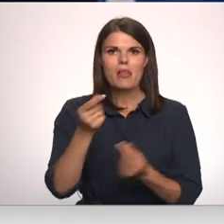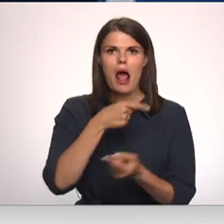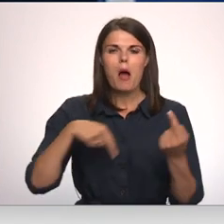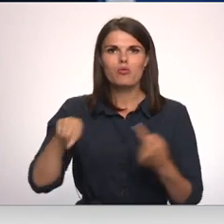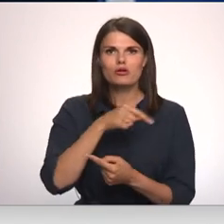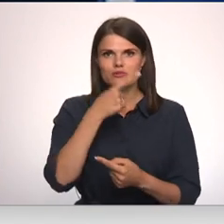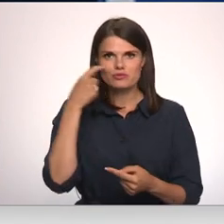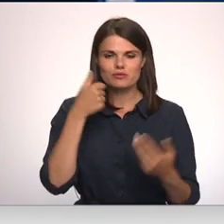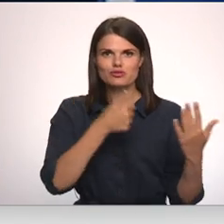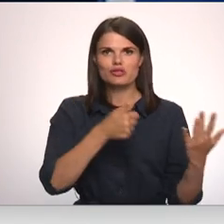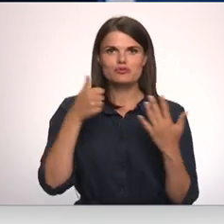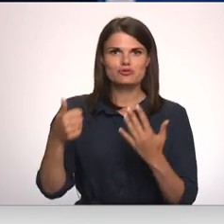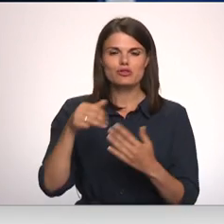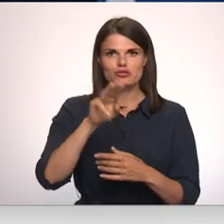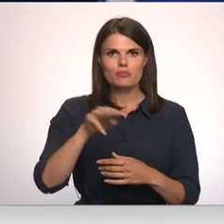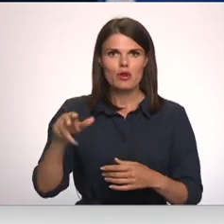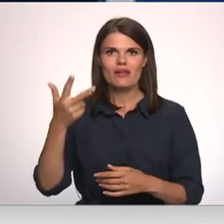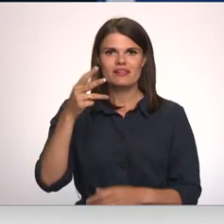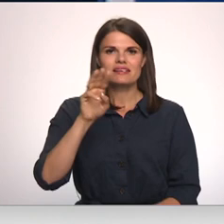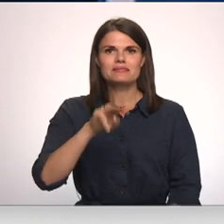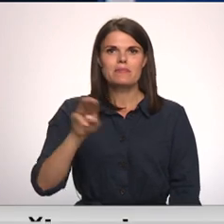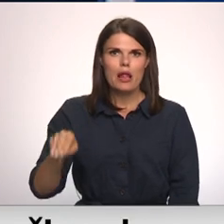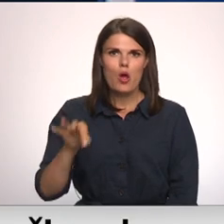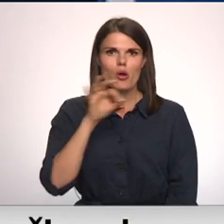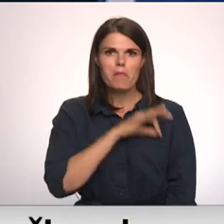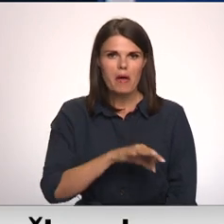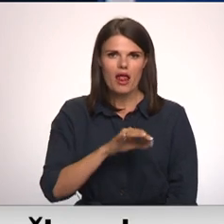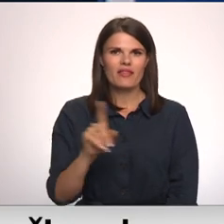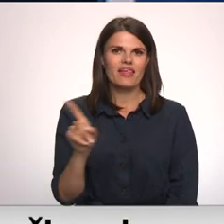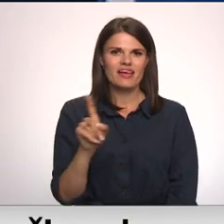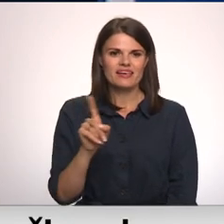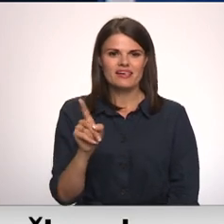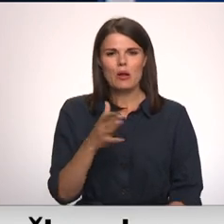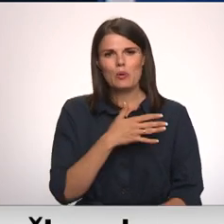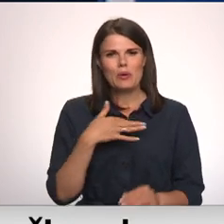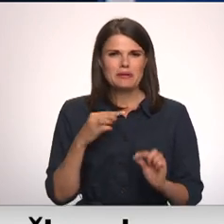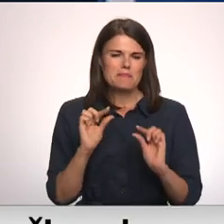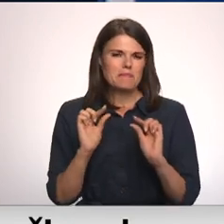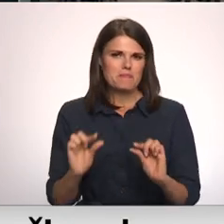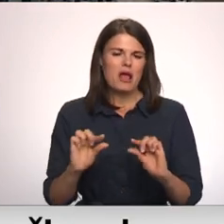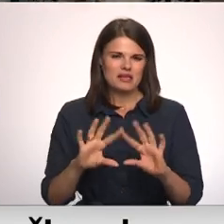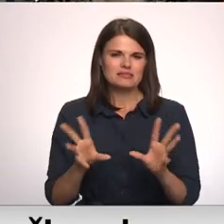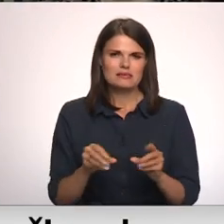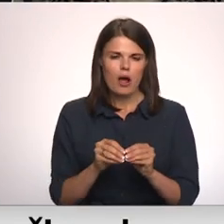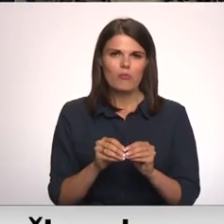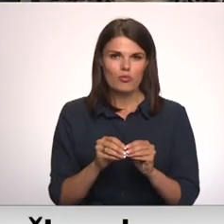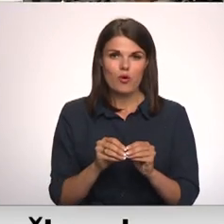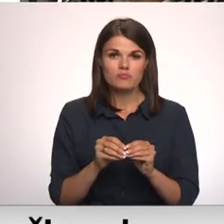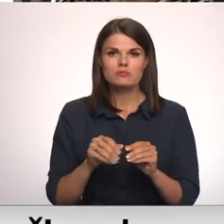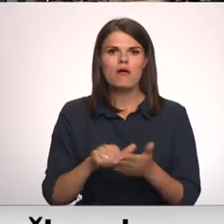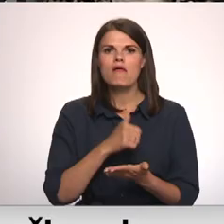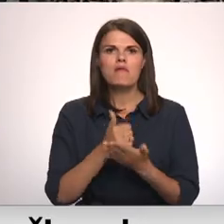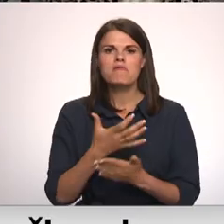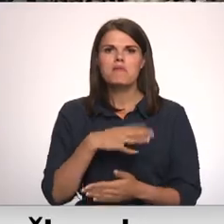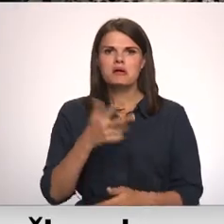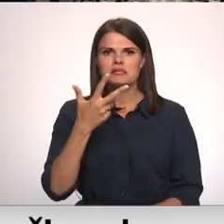167 miljoni, 3 miljoni peļņa laikam ir ļoti tāds saprātīgs apjoms. Galvenais iemesls